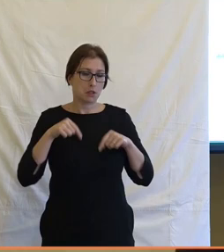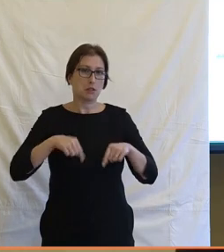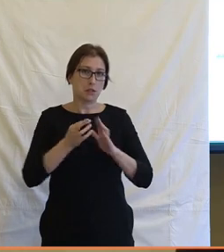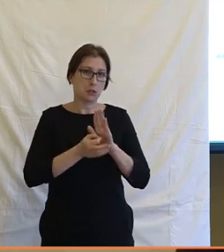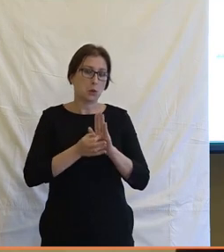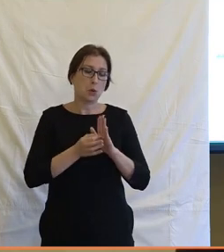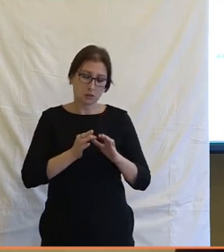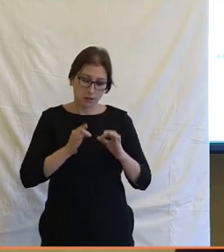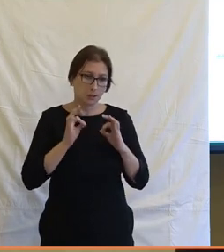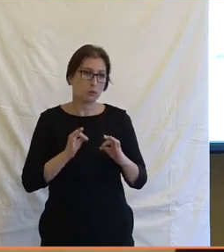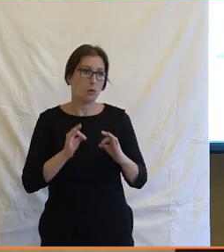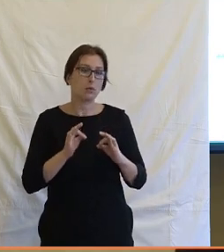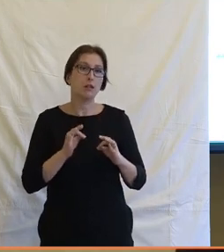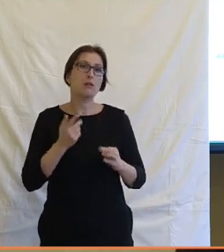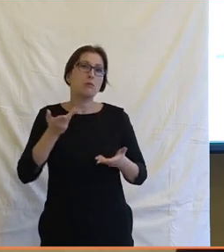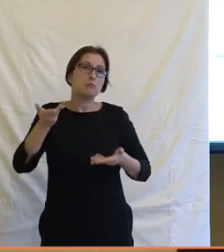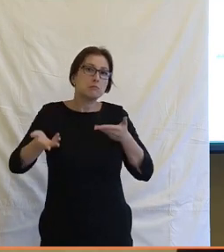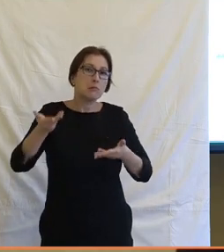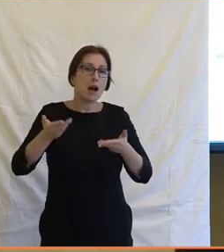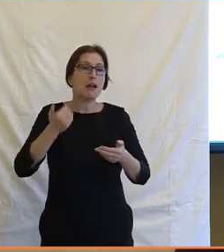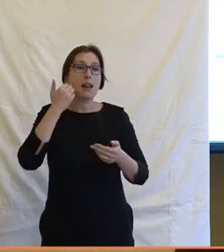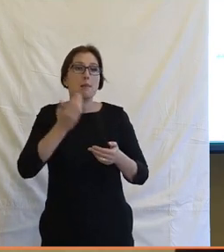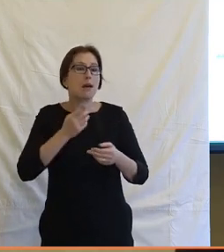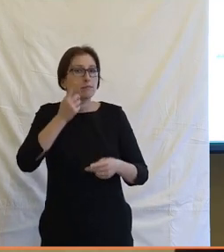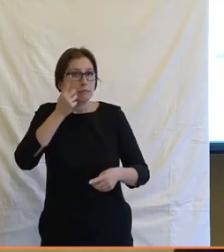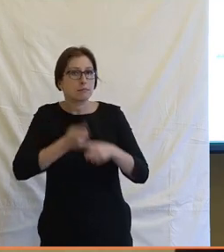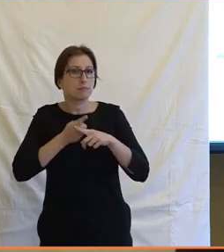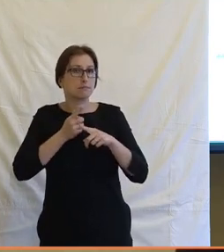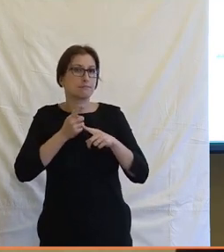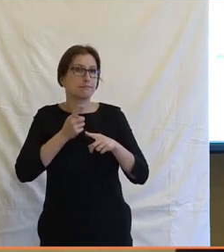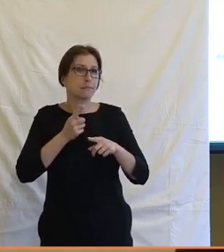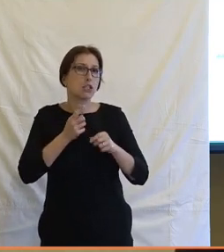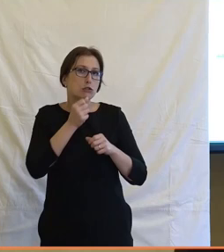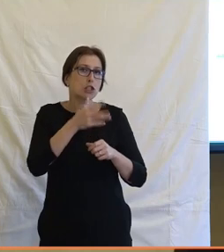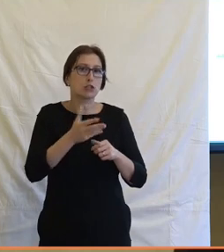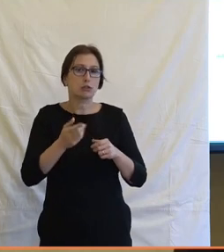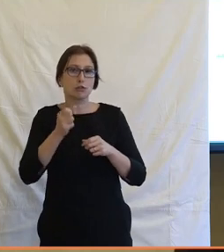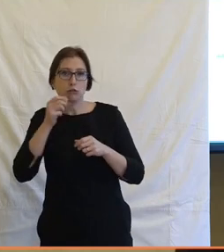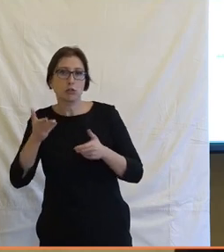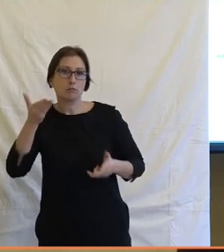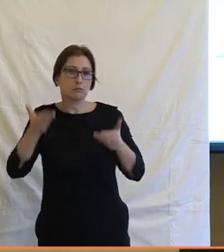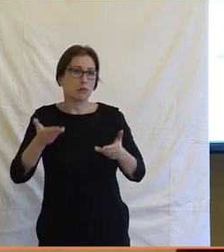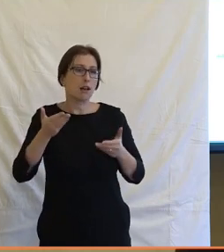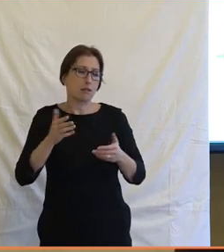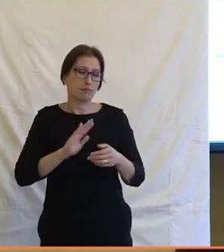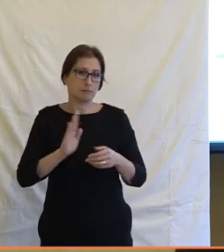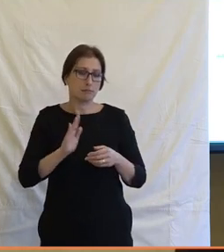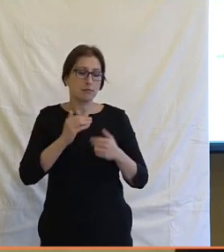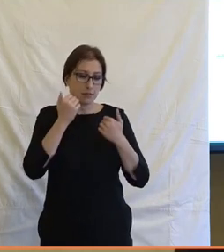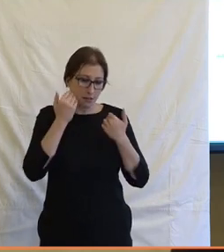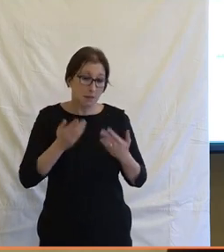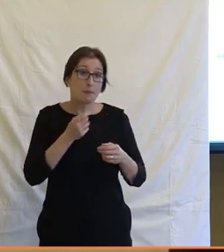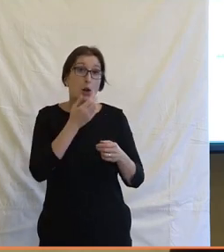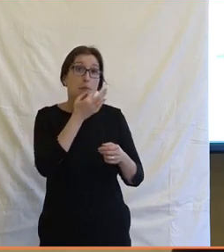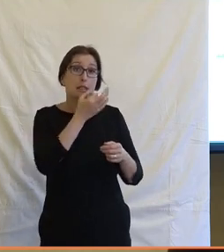pokud mohu porovnat, nemám na to nějaká úplně tvrdá čísla, no obidě jsme si řekli, že čísla po sobě chtít nebudeme,